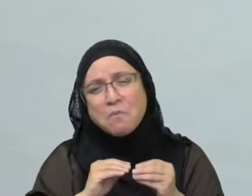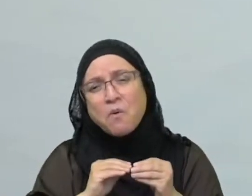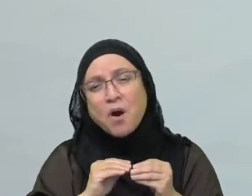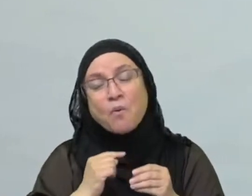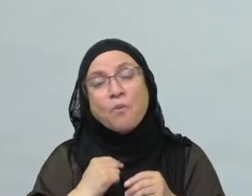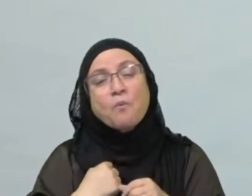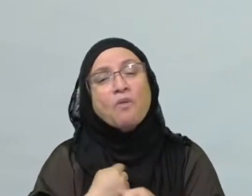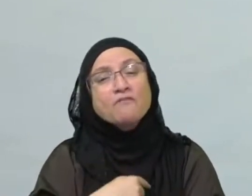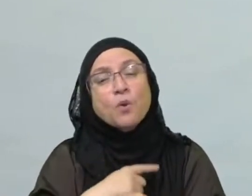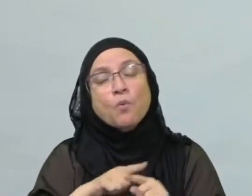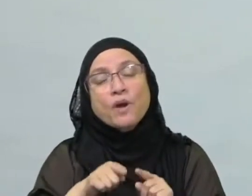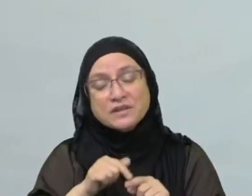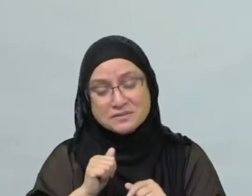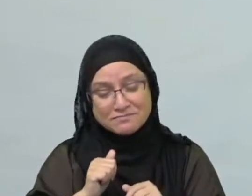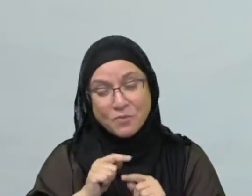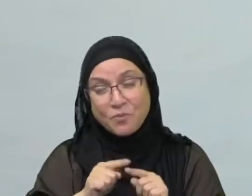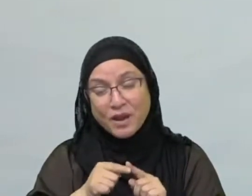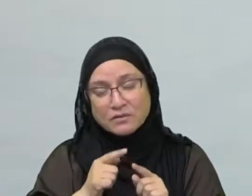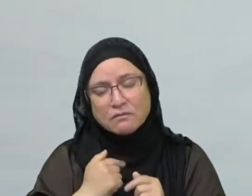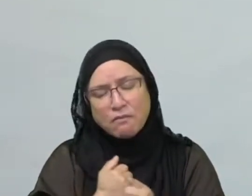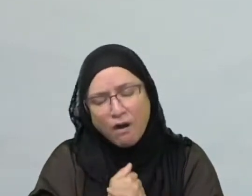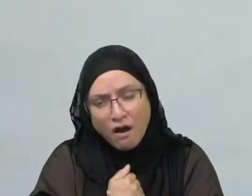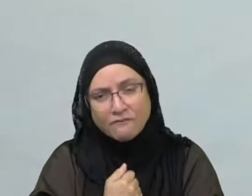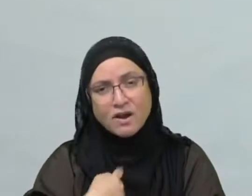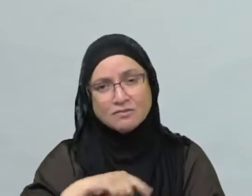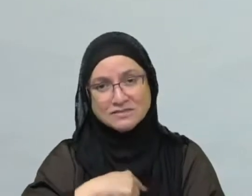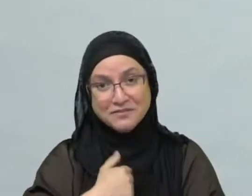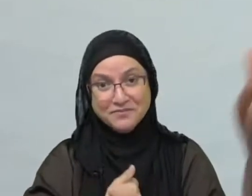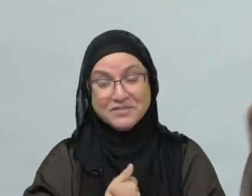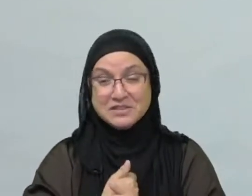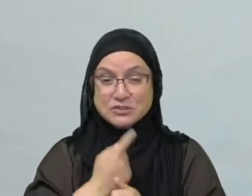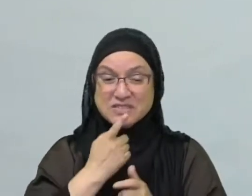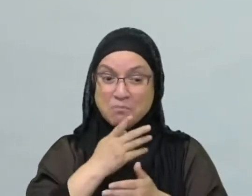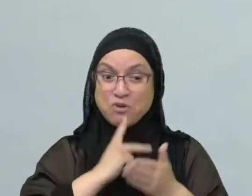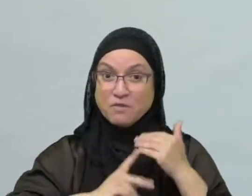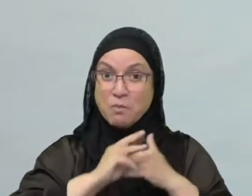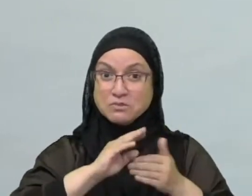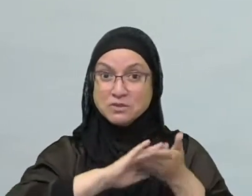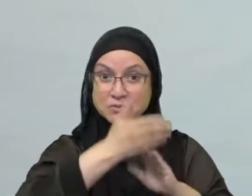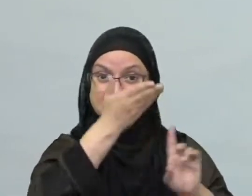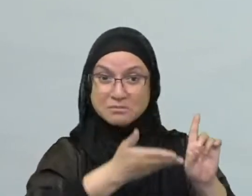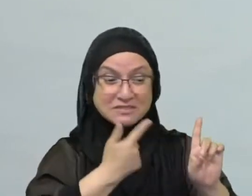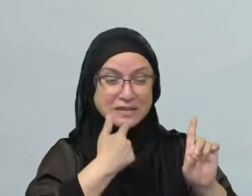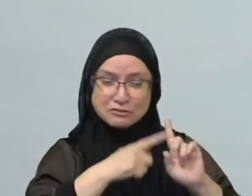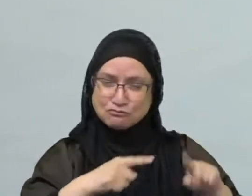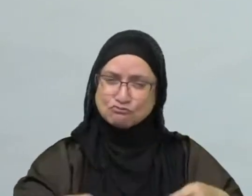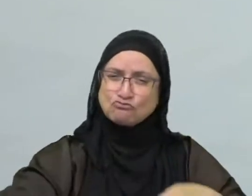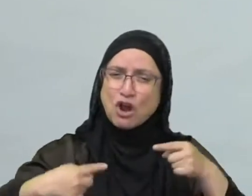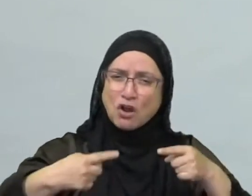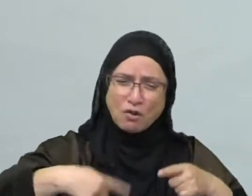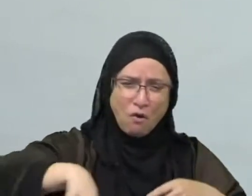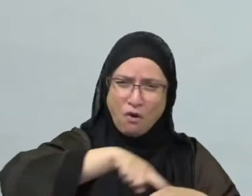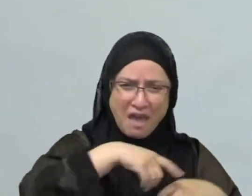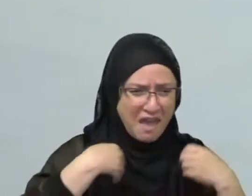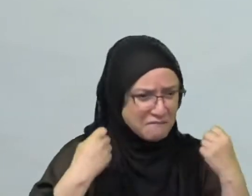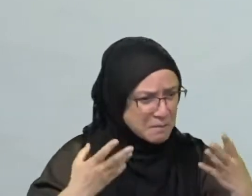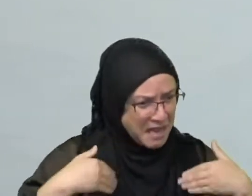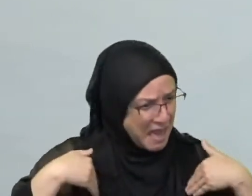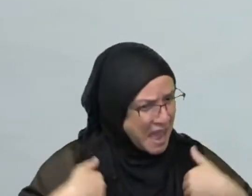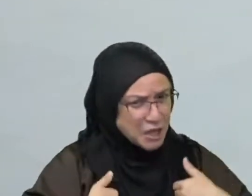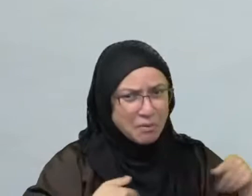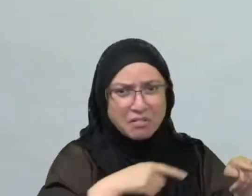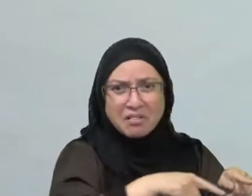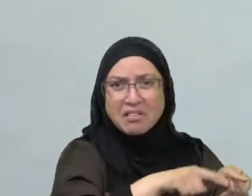in pain, and it broke his heart, ﷺ. It made him cry. And it led him to do things, عَلَيْهِ الصَّلَاةُ وَالسَّلَامُ, to offer recourse. He